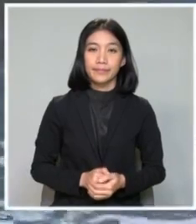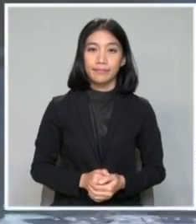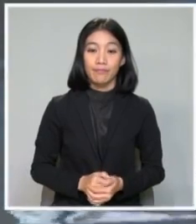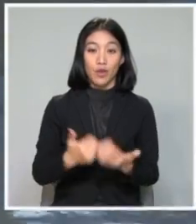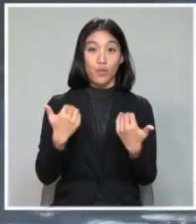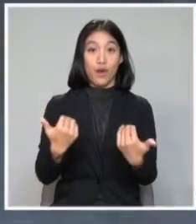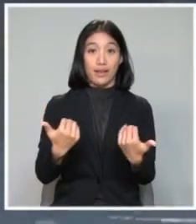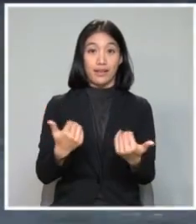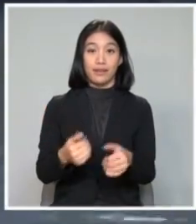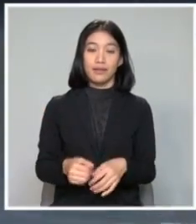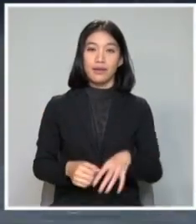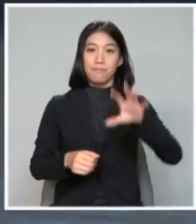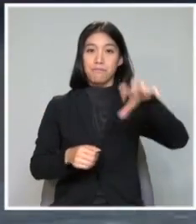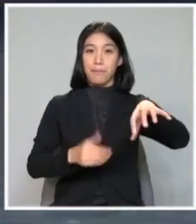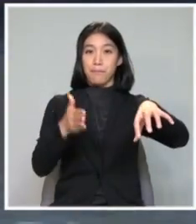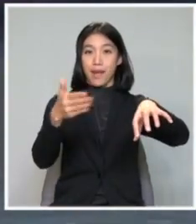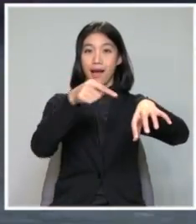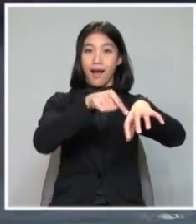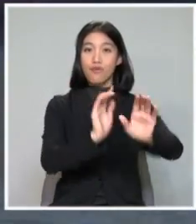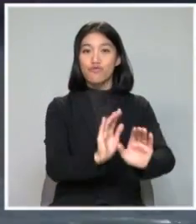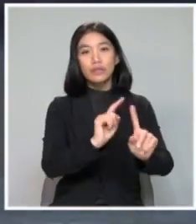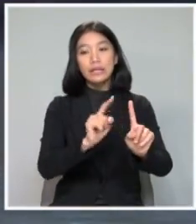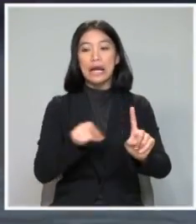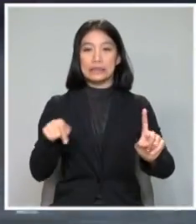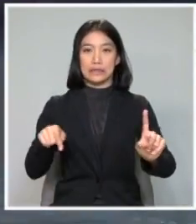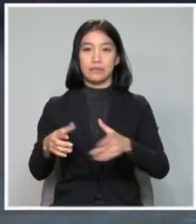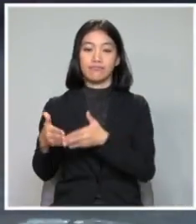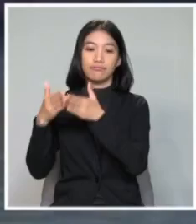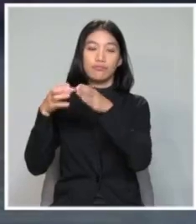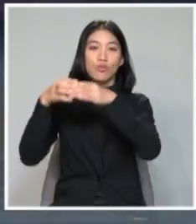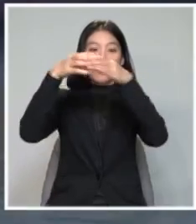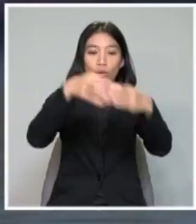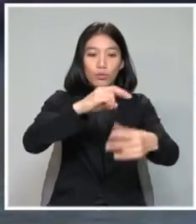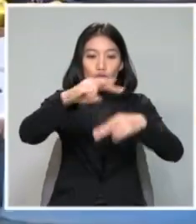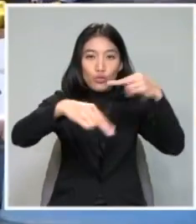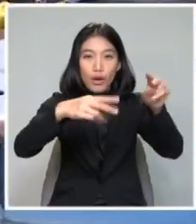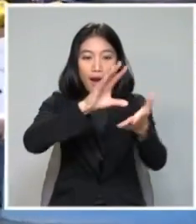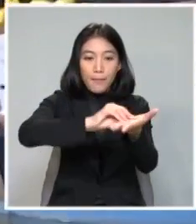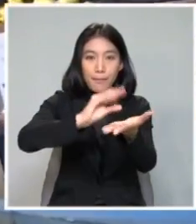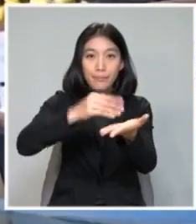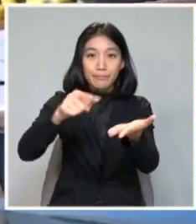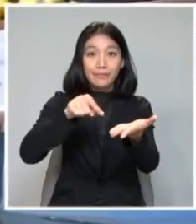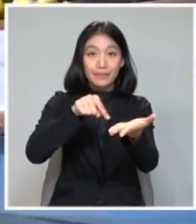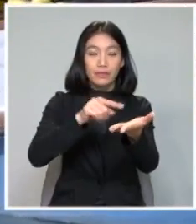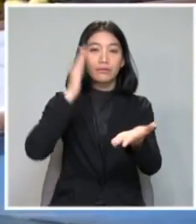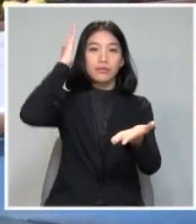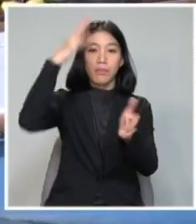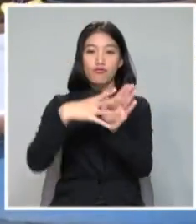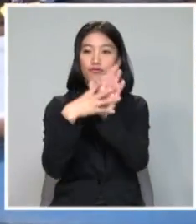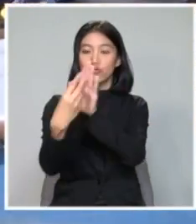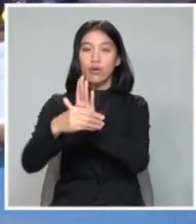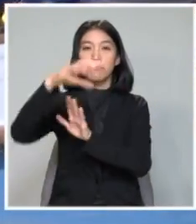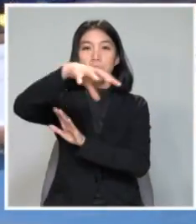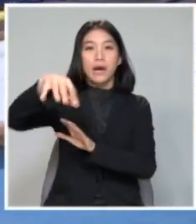ข้อมูลทั้งหมดจากการลงพื้นที่ตรวจสอบจะถูกรวบรวมและนำไปพัฒนาแพปลาทั่วประเทศให้มีมาตรฐานเป็นที่ยอมรับในระดับสากล